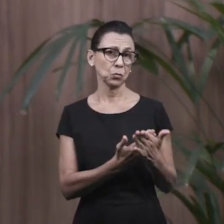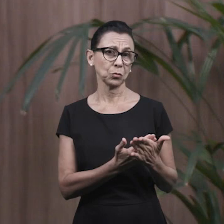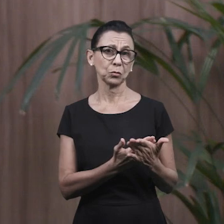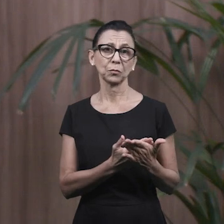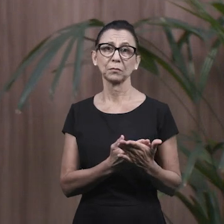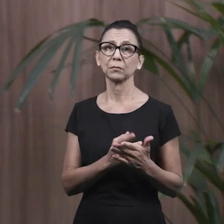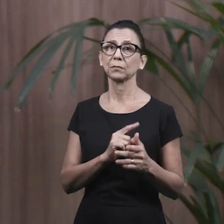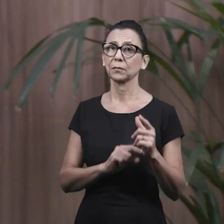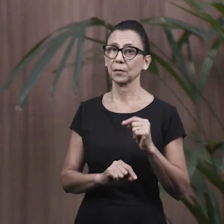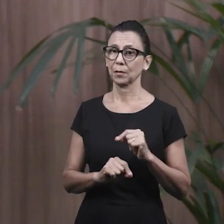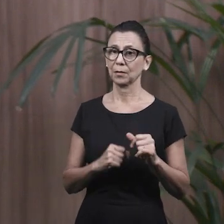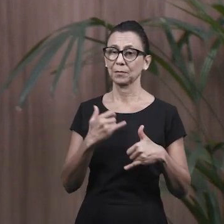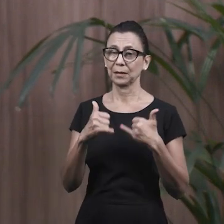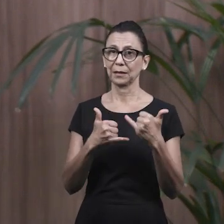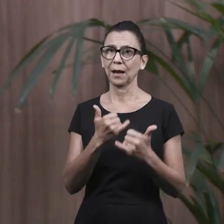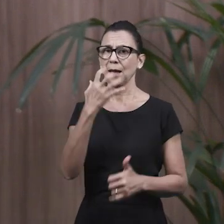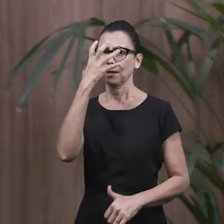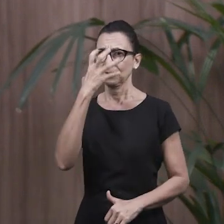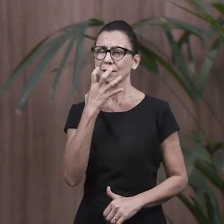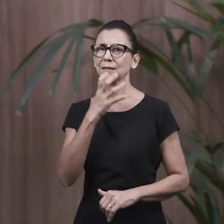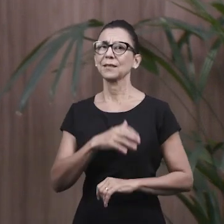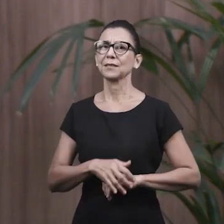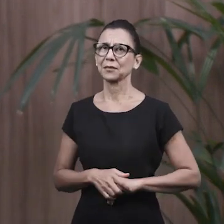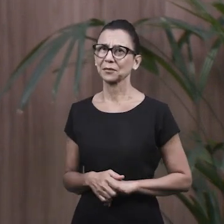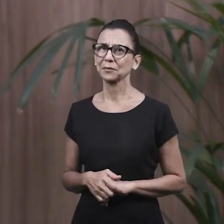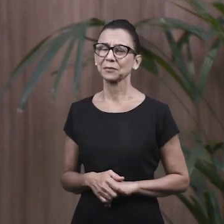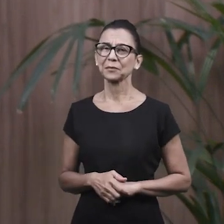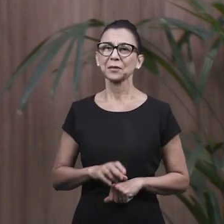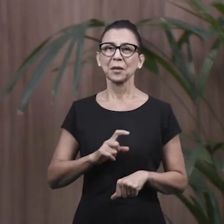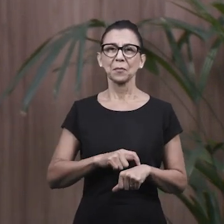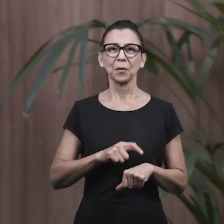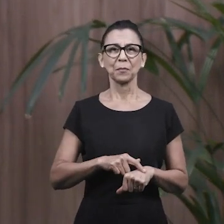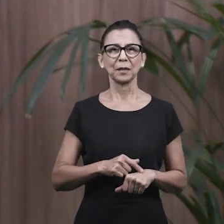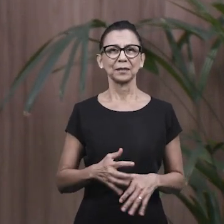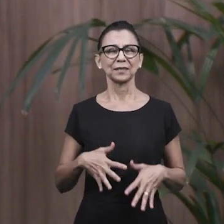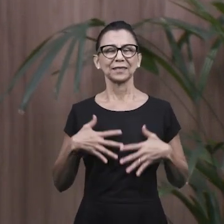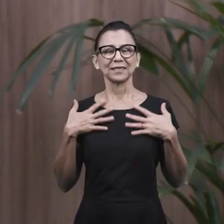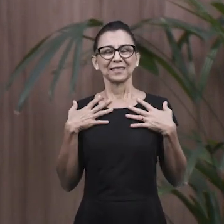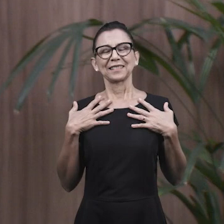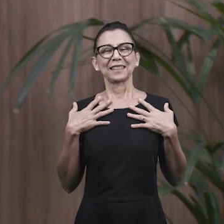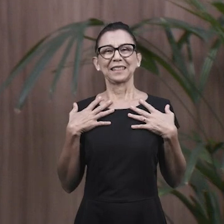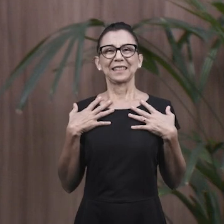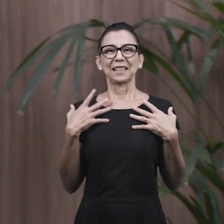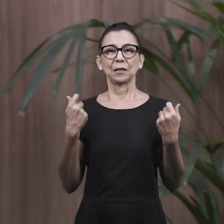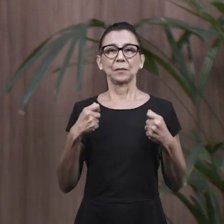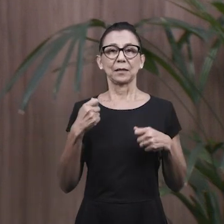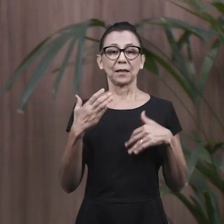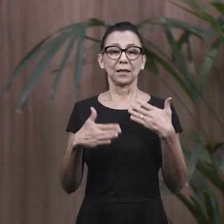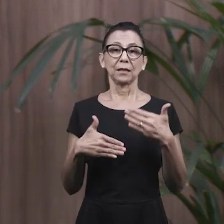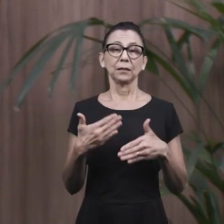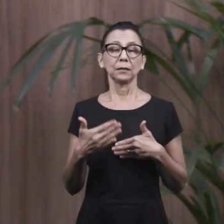c'est sérieux. Parce que, afin que ce soit des moments agréables, il est nécessaire d'avoir la joie